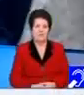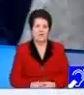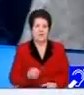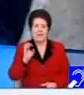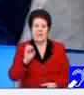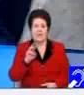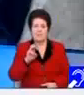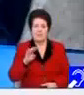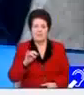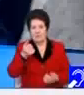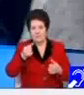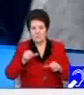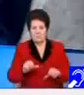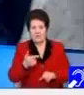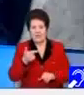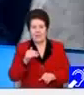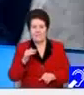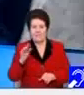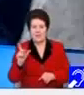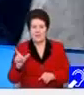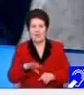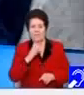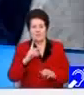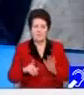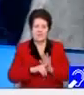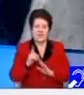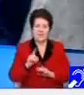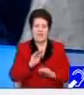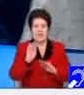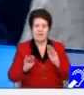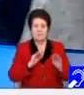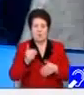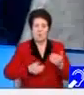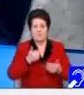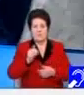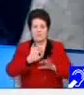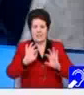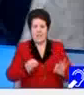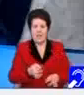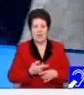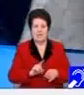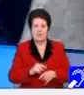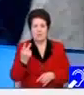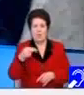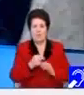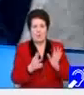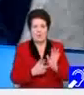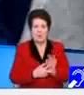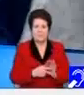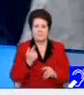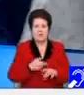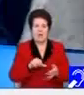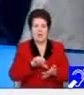Eminescu în pictură, grafică sau sculptură, a fost inaugurată expoziția Concurs de Artă Contemporană Eminesciana 2018, la